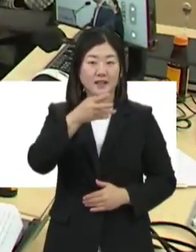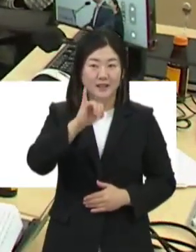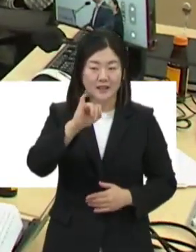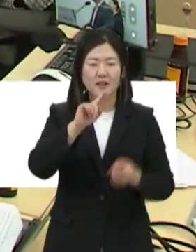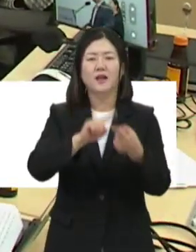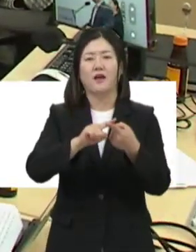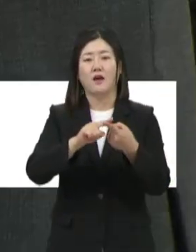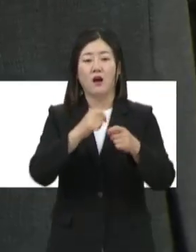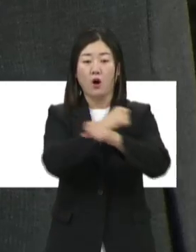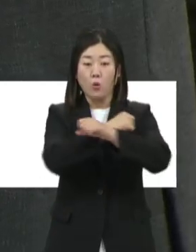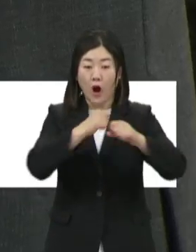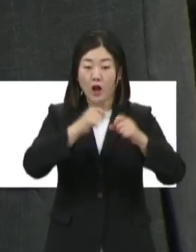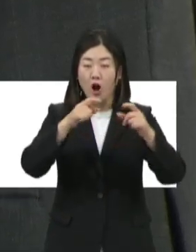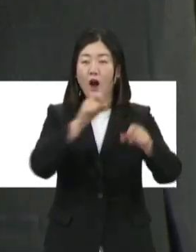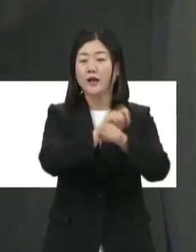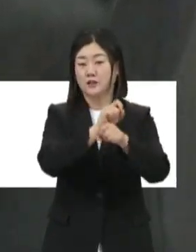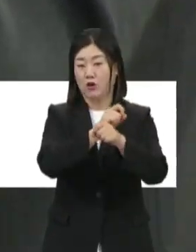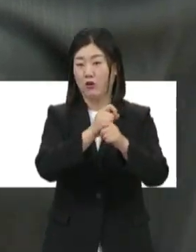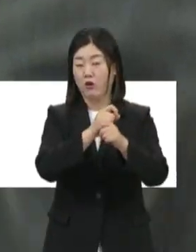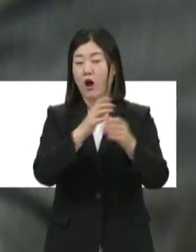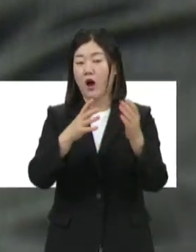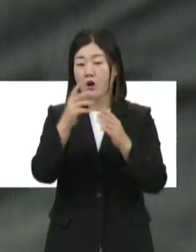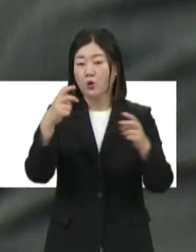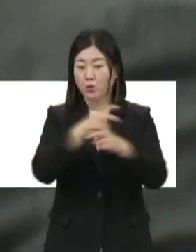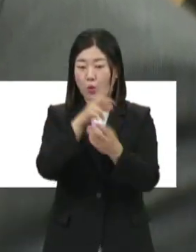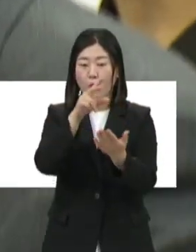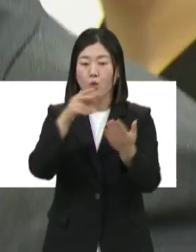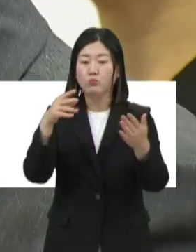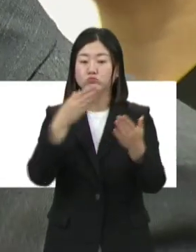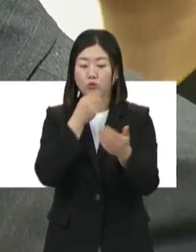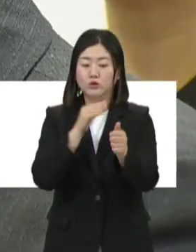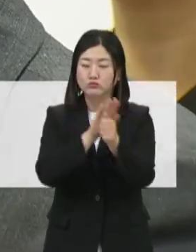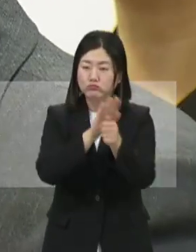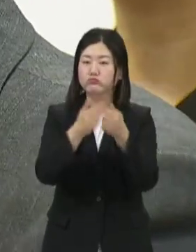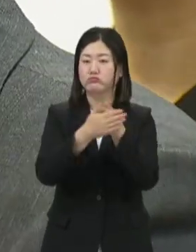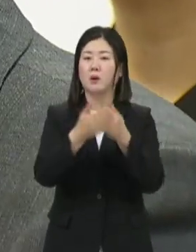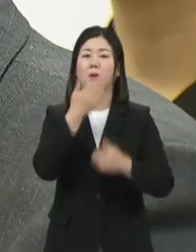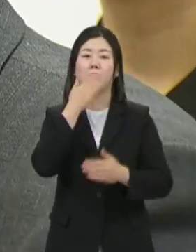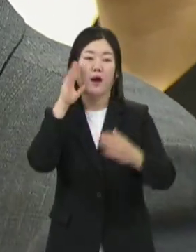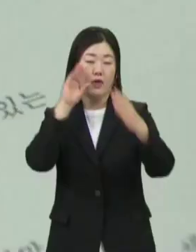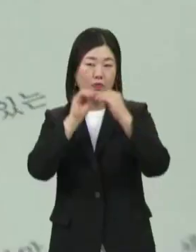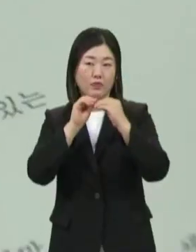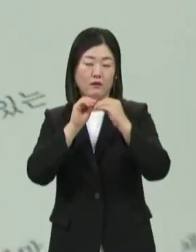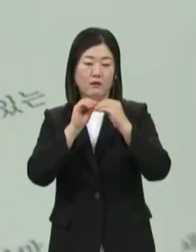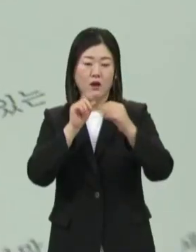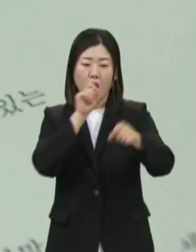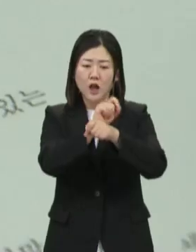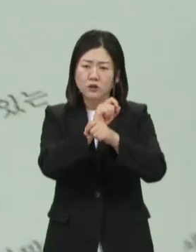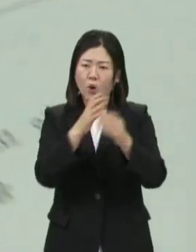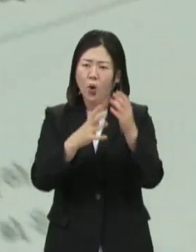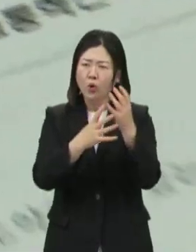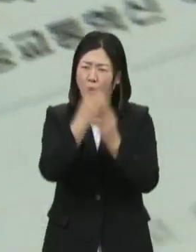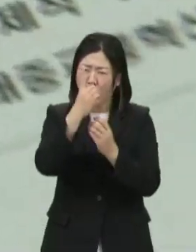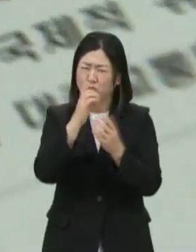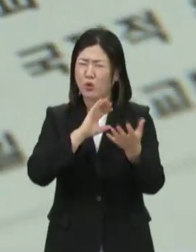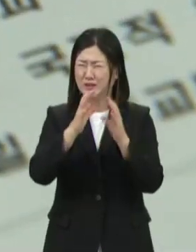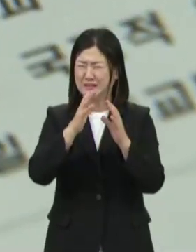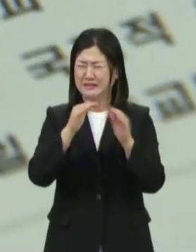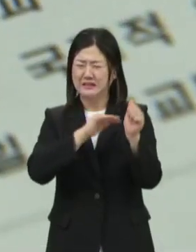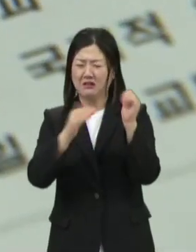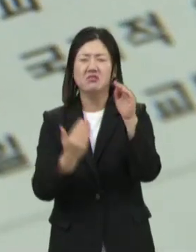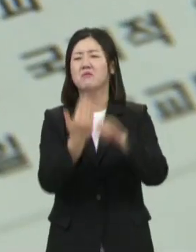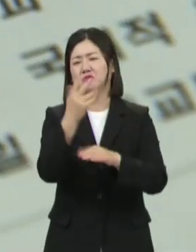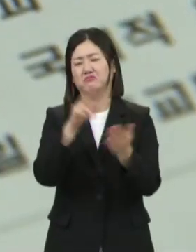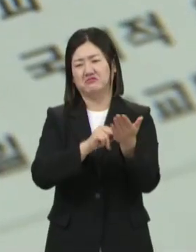관련해선 광역행정 교통복지 문제를 협력하는 것은 찬성하지만 에 대해선 선을